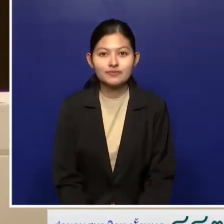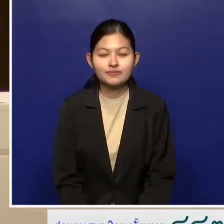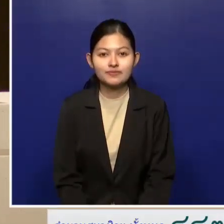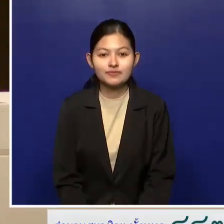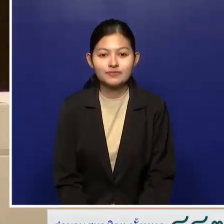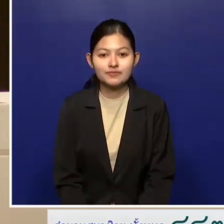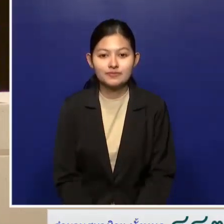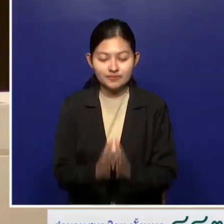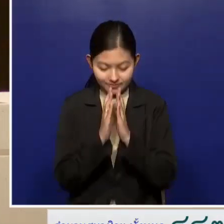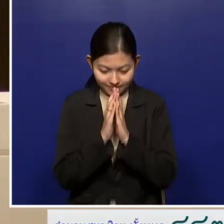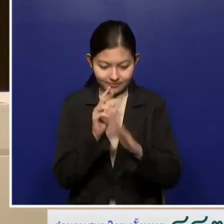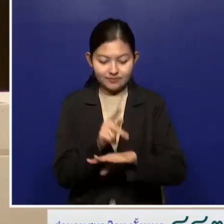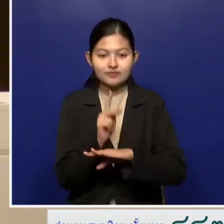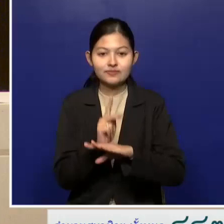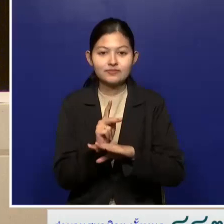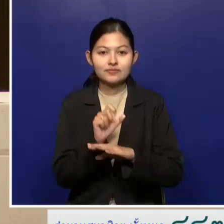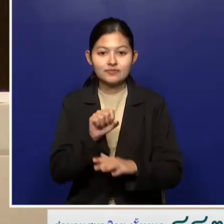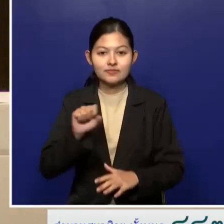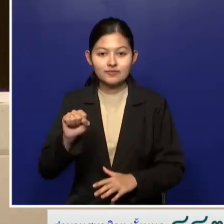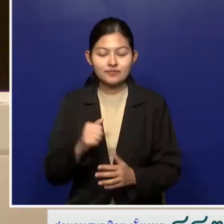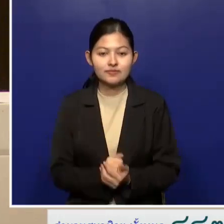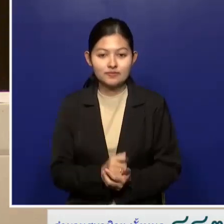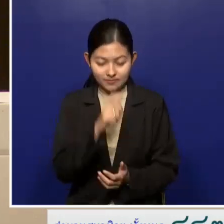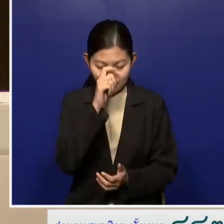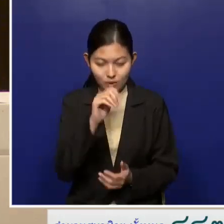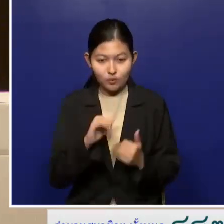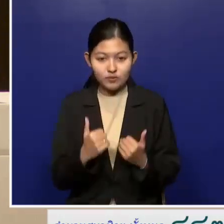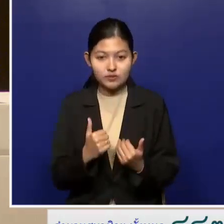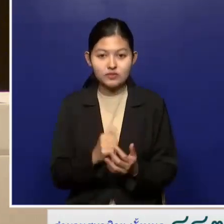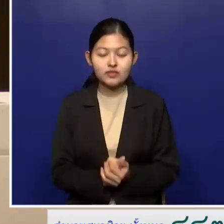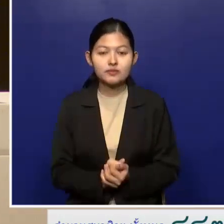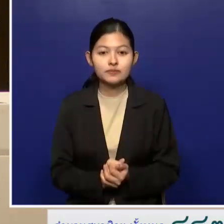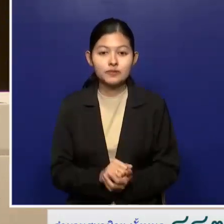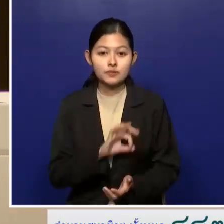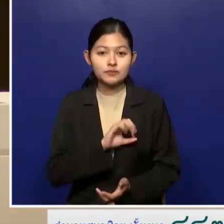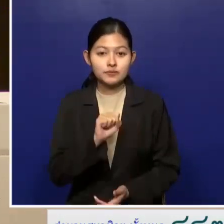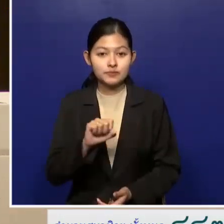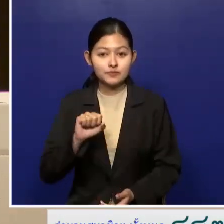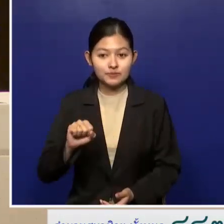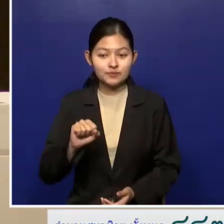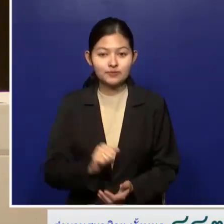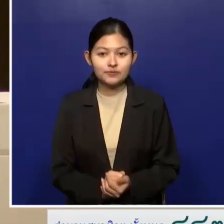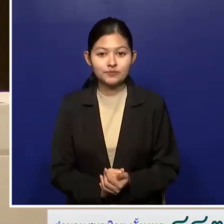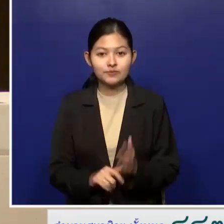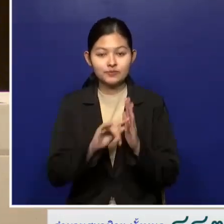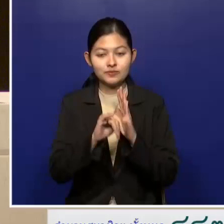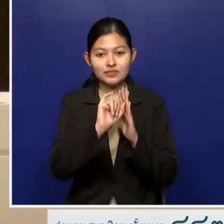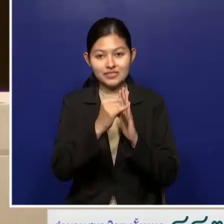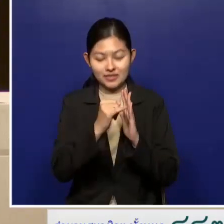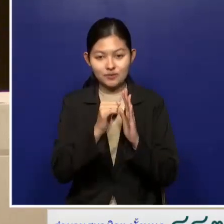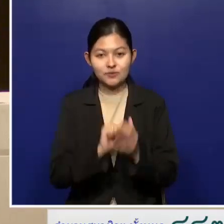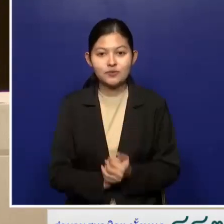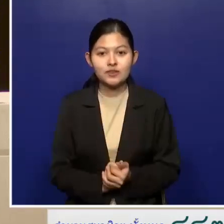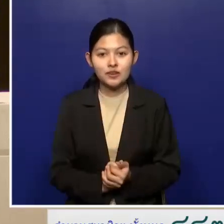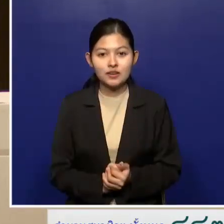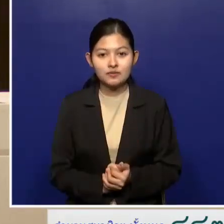เรียนท่านประธานสภาที่เคารพดิฉันยานทิชาบัวเผื่อนสมาชิกสภาผู้แทนราษฎรจังหวัดจันทบุรีเขต3พ